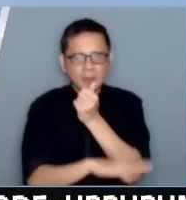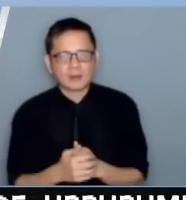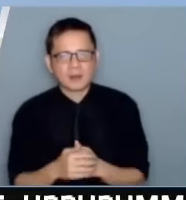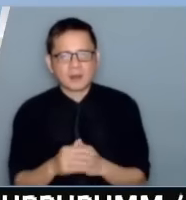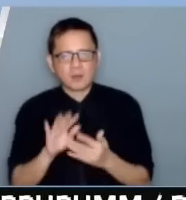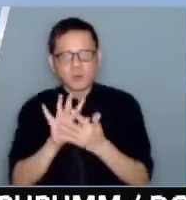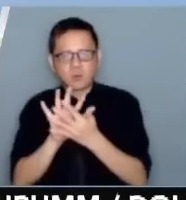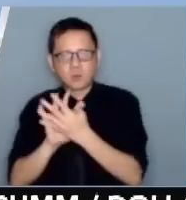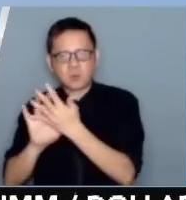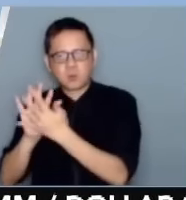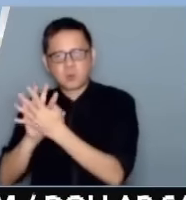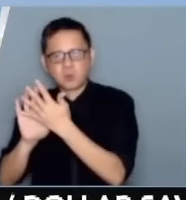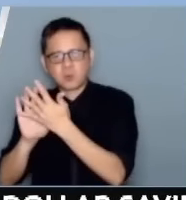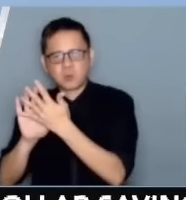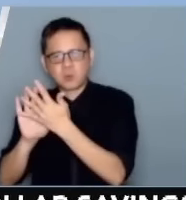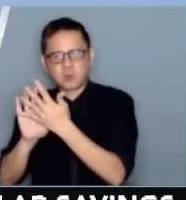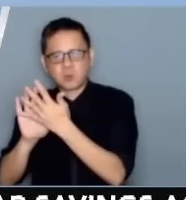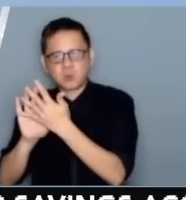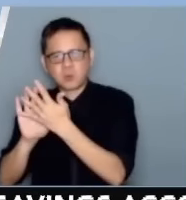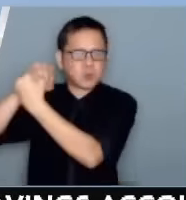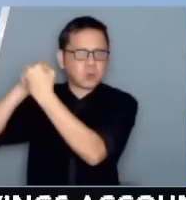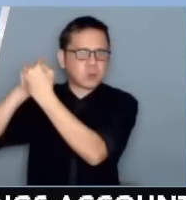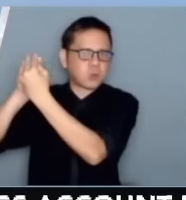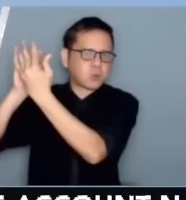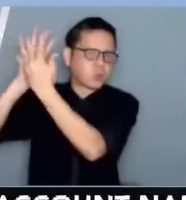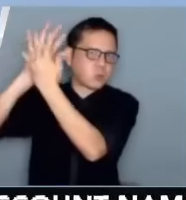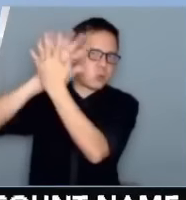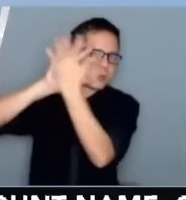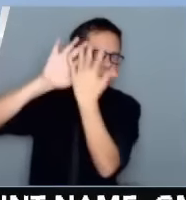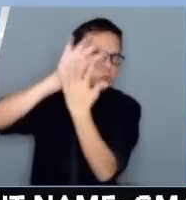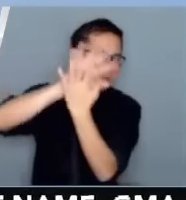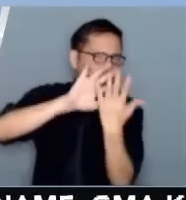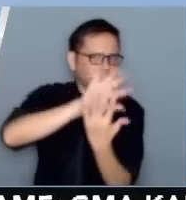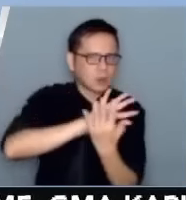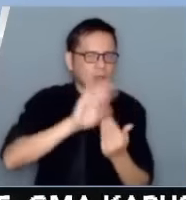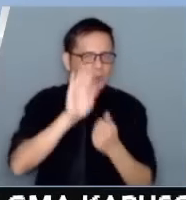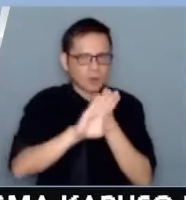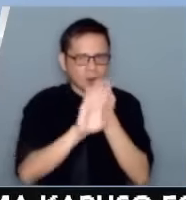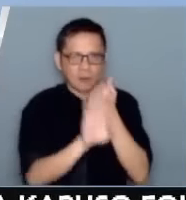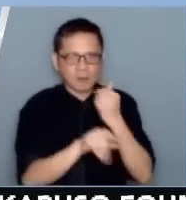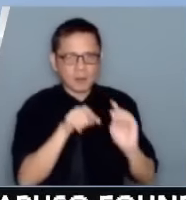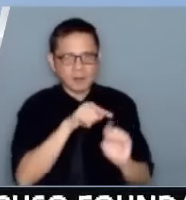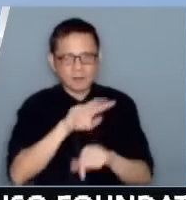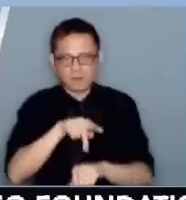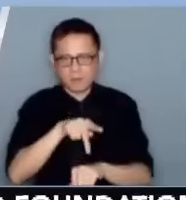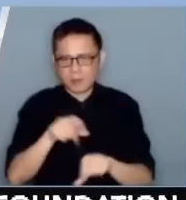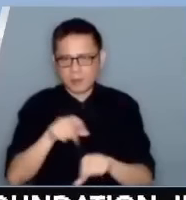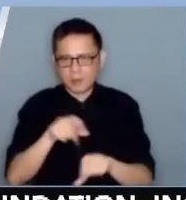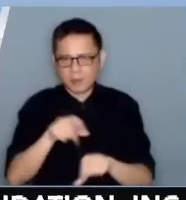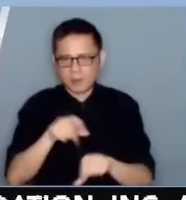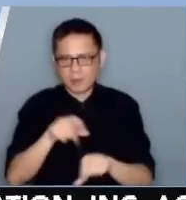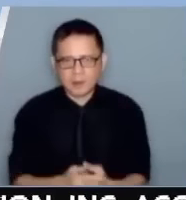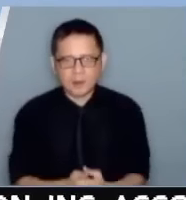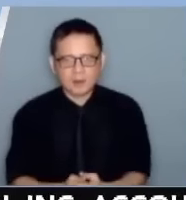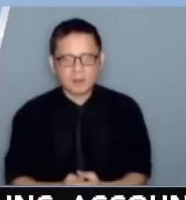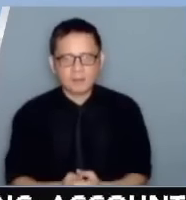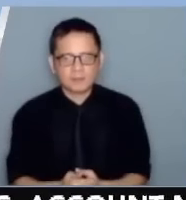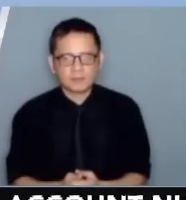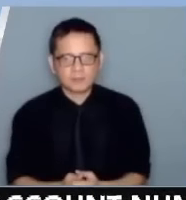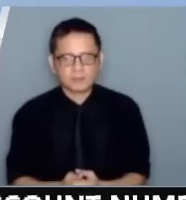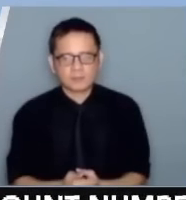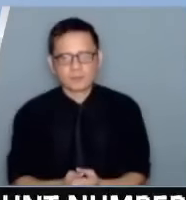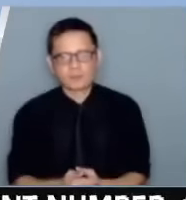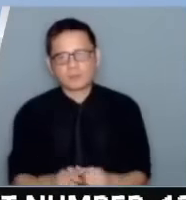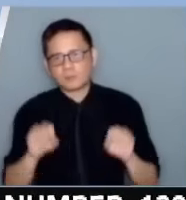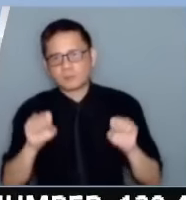nasa labas na ng ating air responsibility no or nandito na sa West Philippines posible nasa darating na Linggo ay